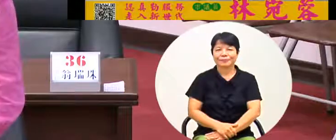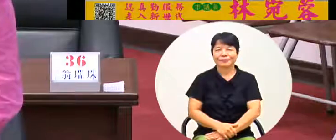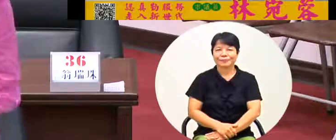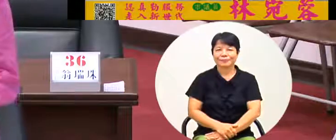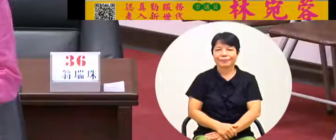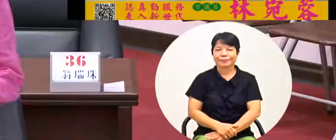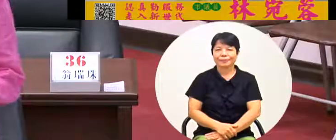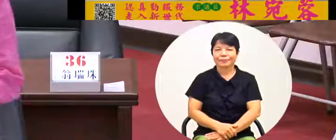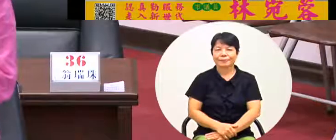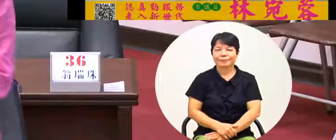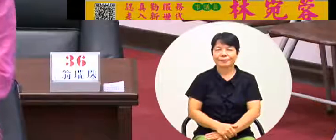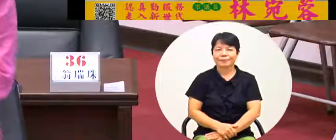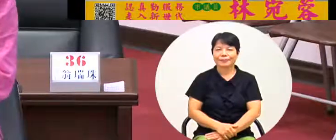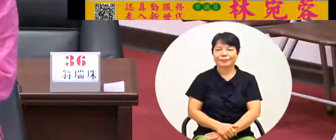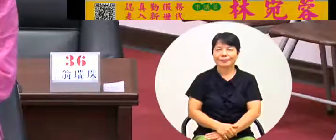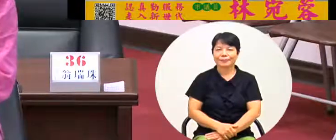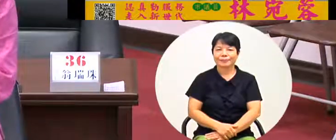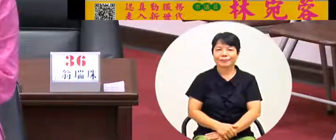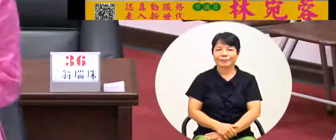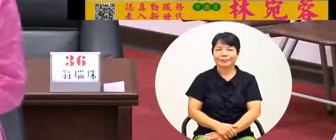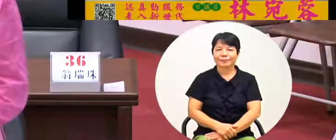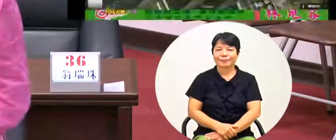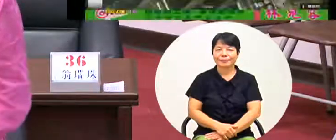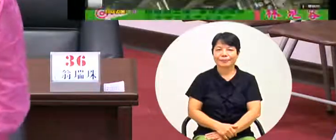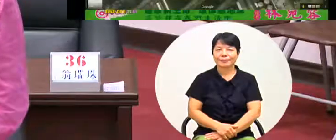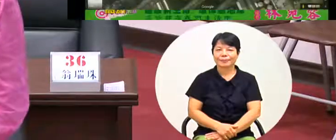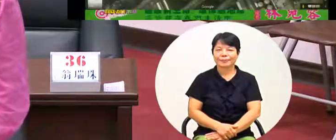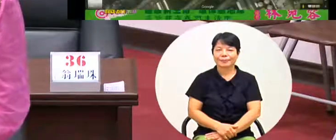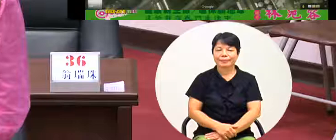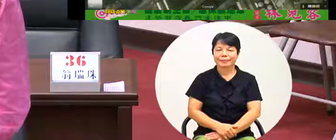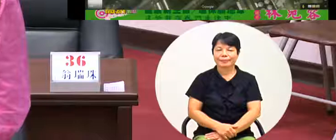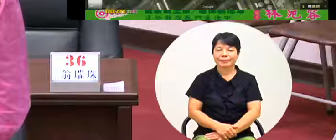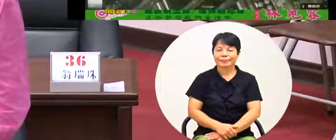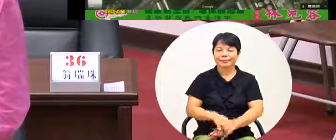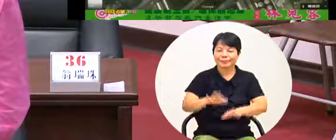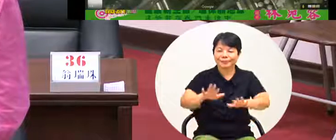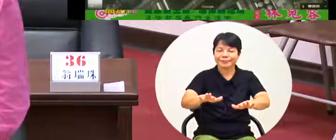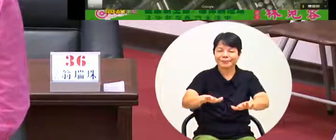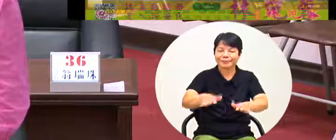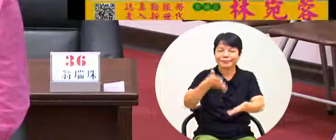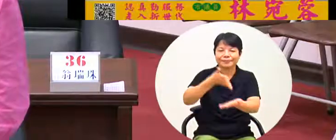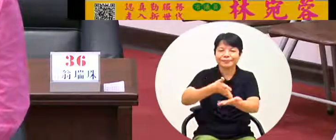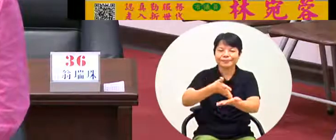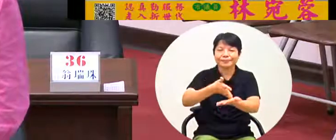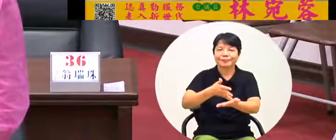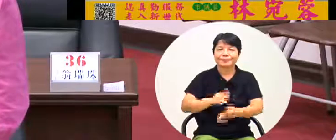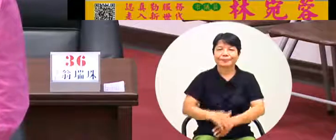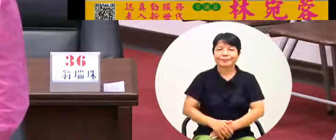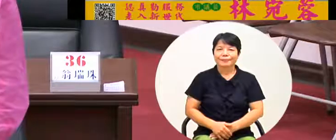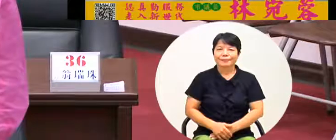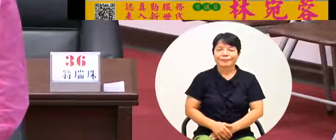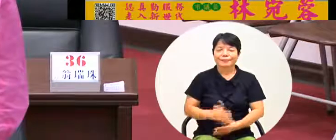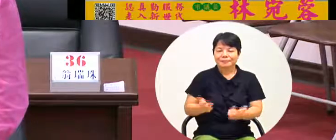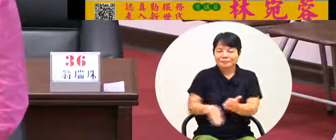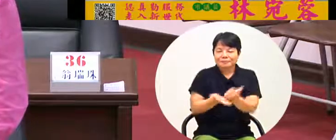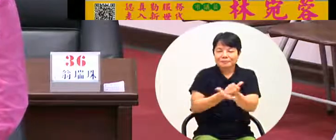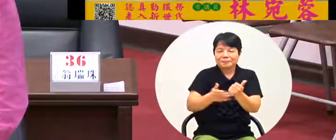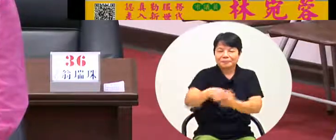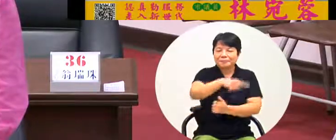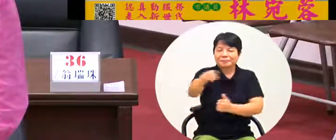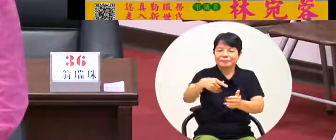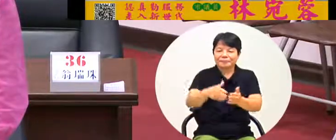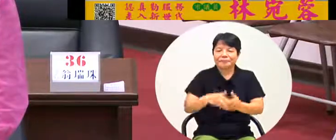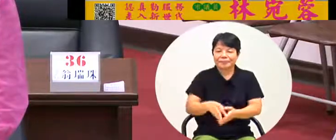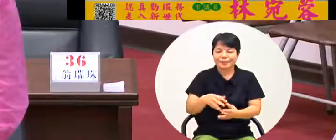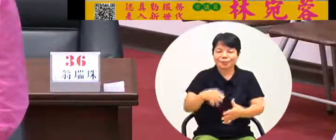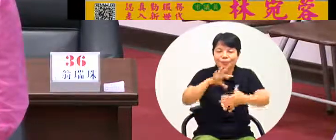好，那我就进入今天的咨询哈，我们还是要鼓励大家少吃肉多蔬果，健